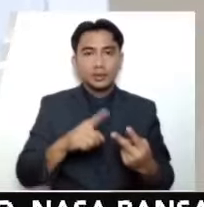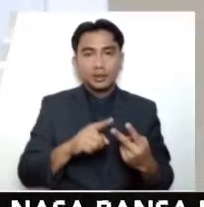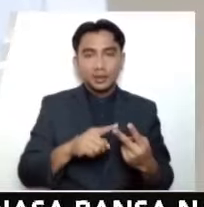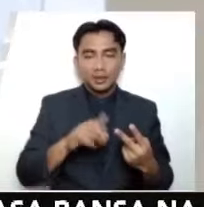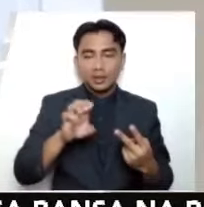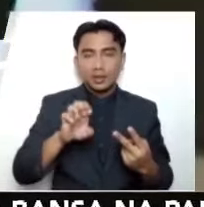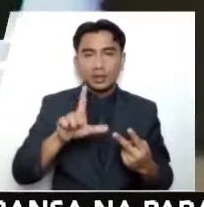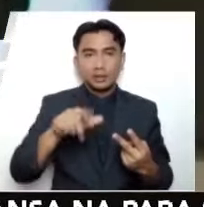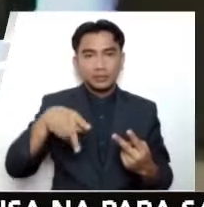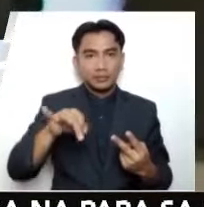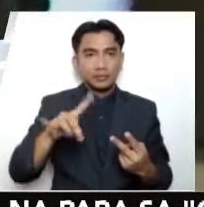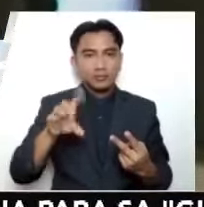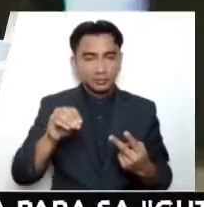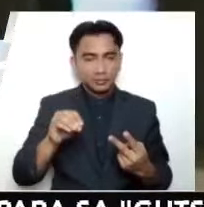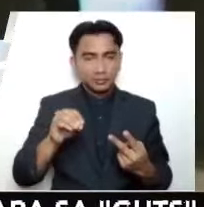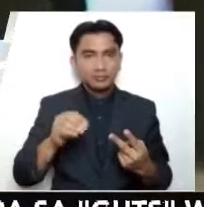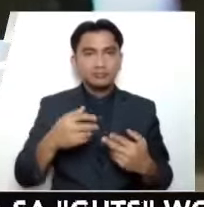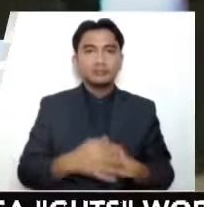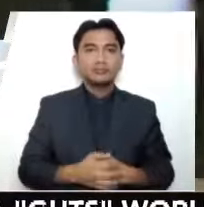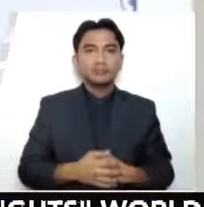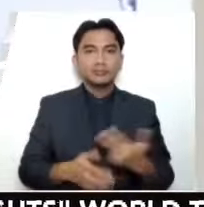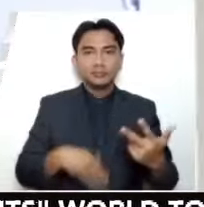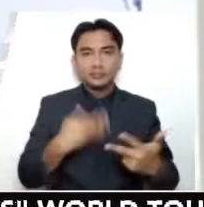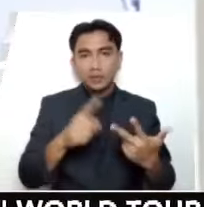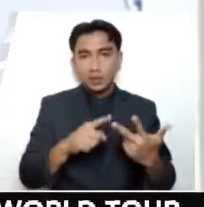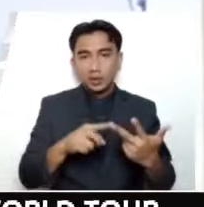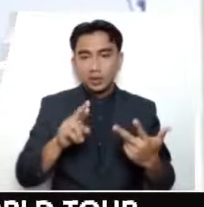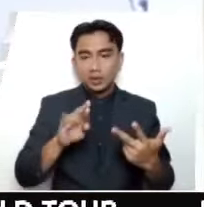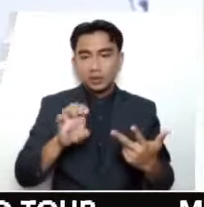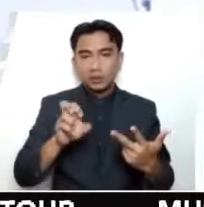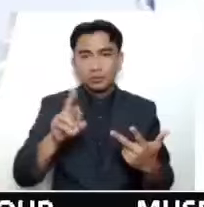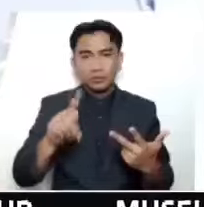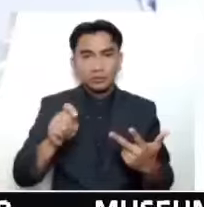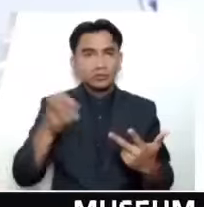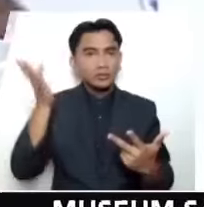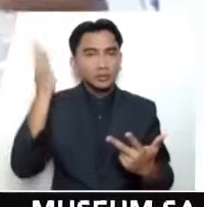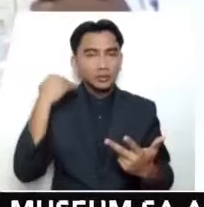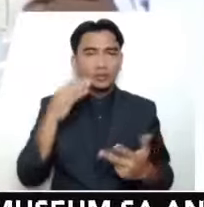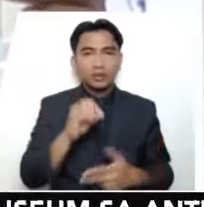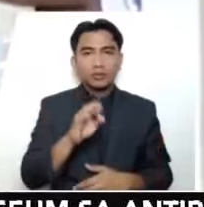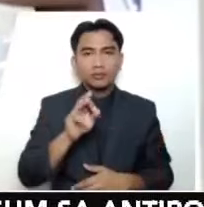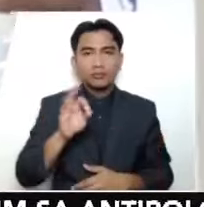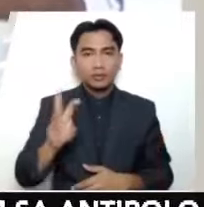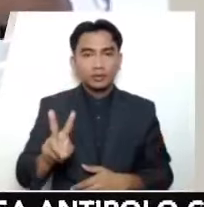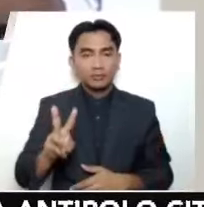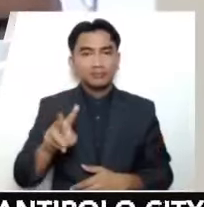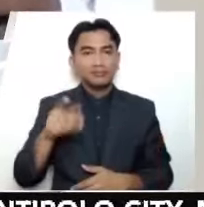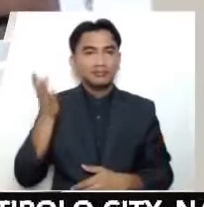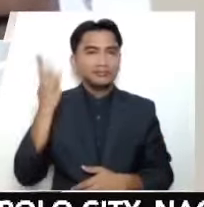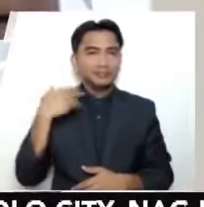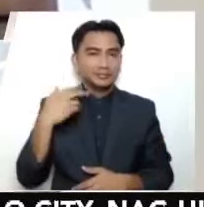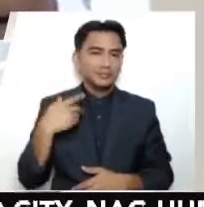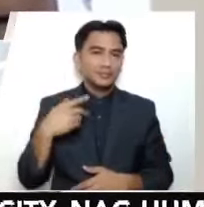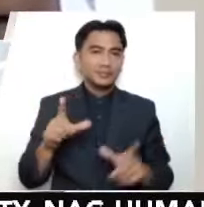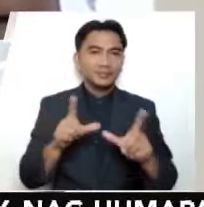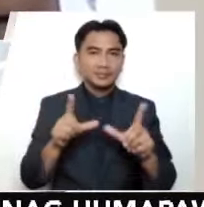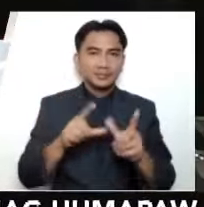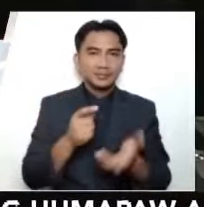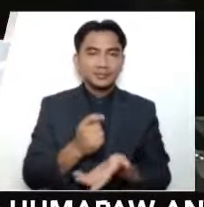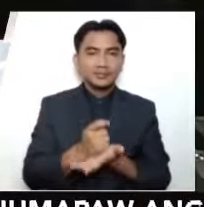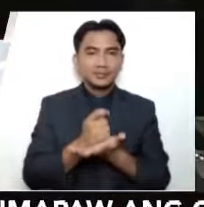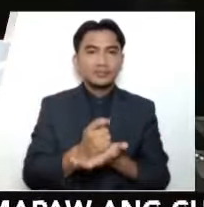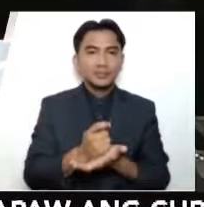KBL. Si Robert Agad, dating OFW at licensed therapist, nais tumakbong senador bilang